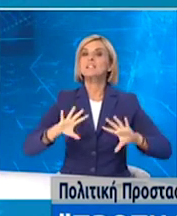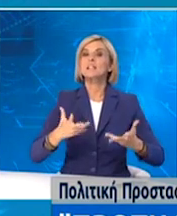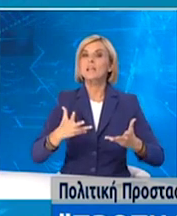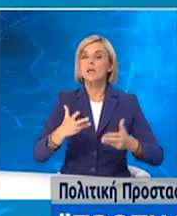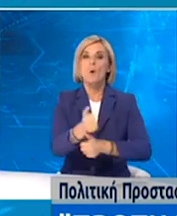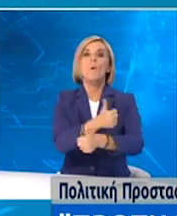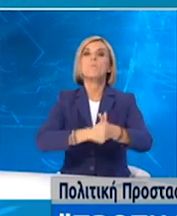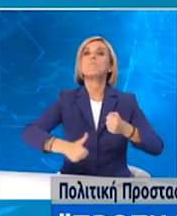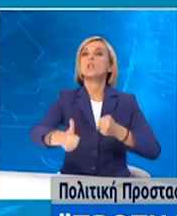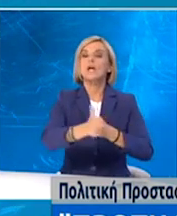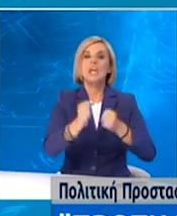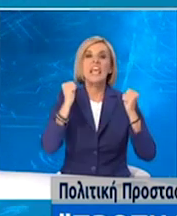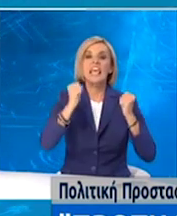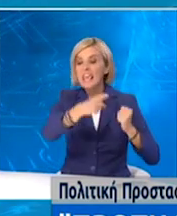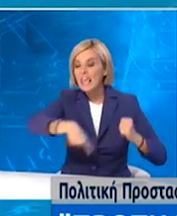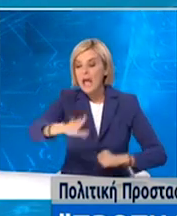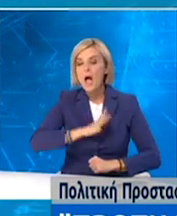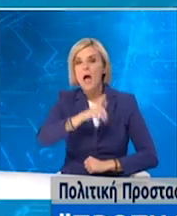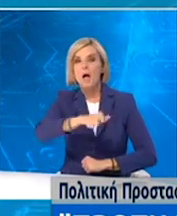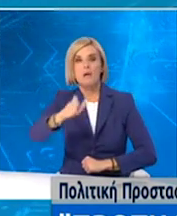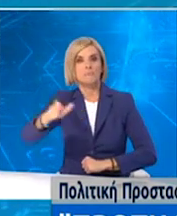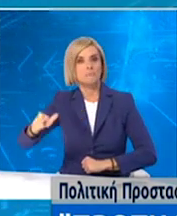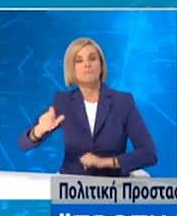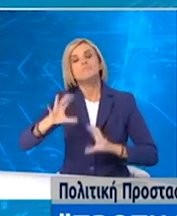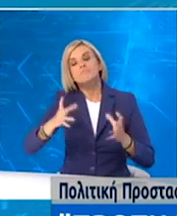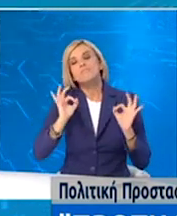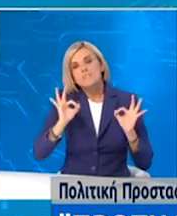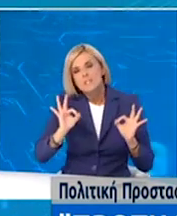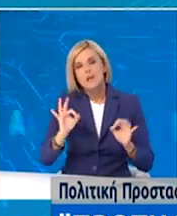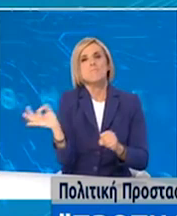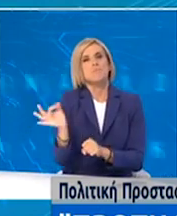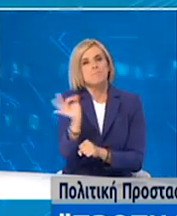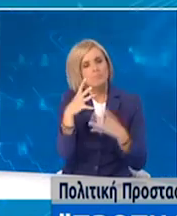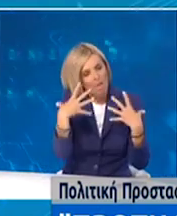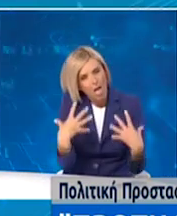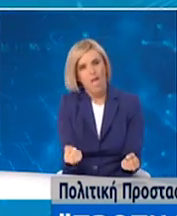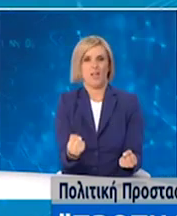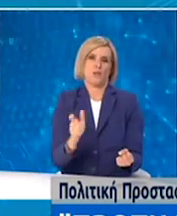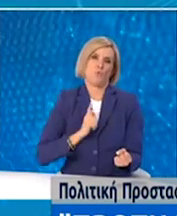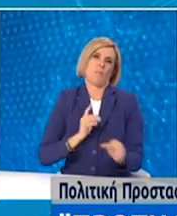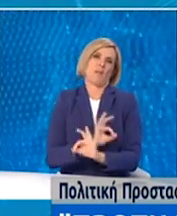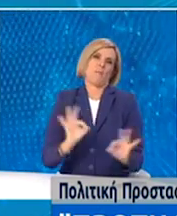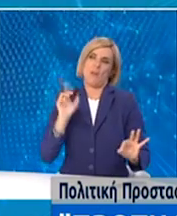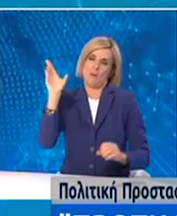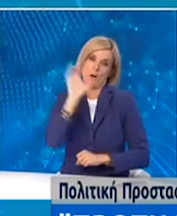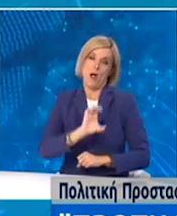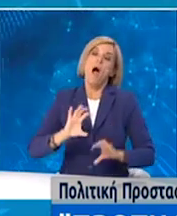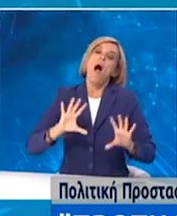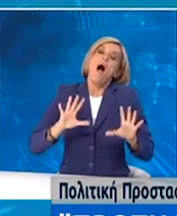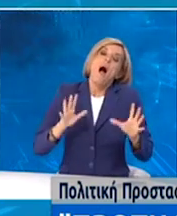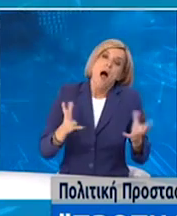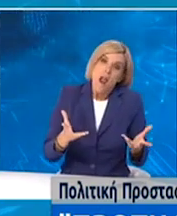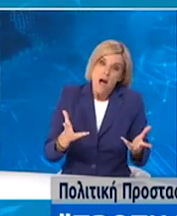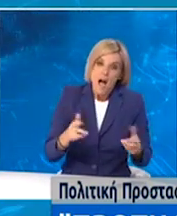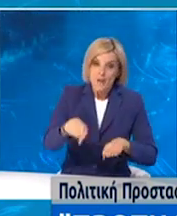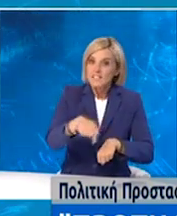Πρώτο μέλημα, η υγεία των πολιτών. Έχουμε κάποια αναμενόμενη αύξηση κρουσμάτων λόγω των επισκεπτών. Όμως, ο αριθμός αυτών που